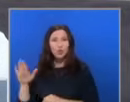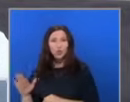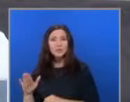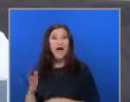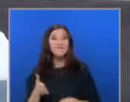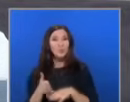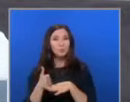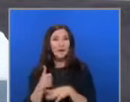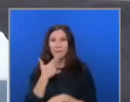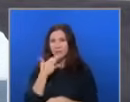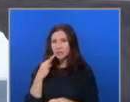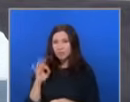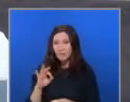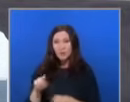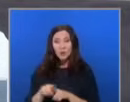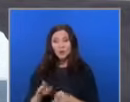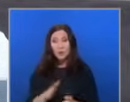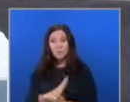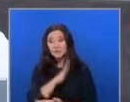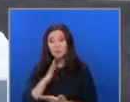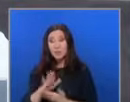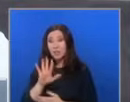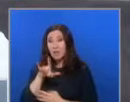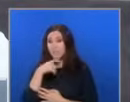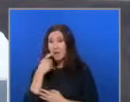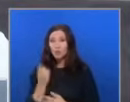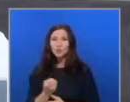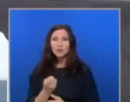в подкрепа на златото, като през последните 5 години